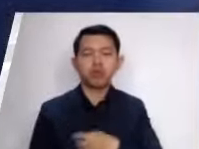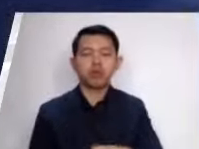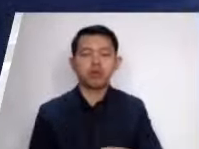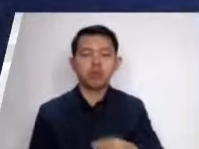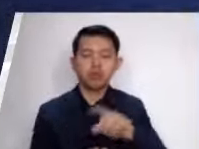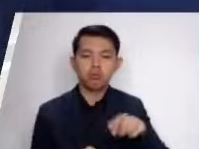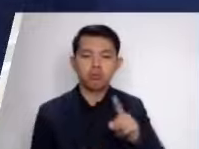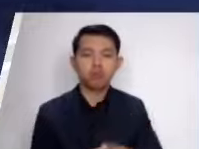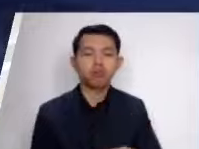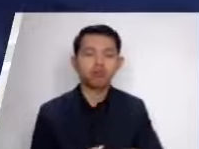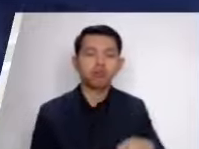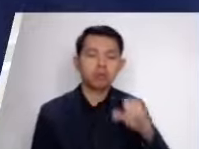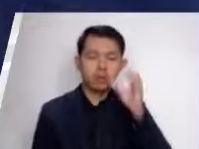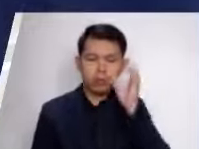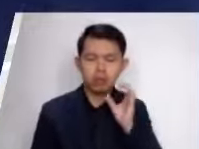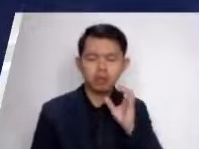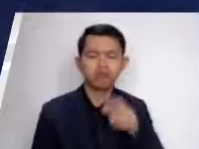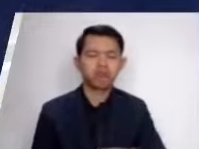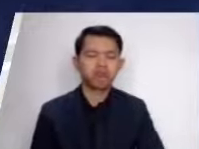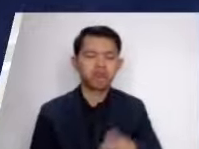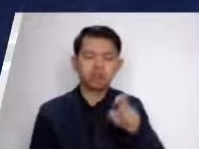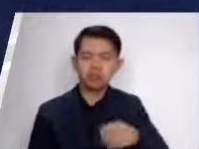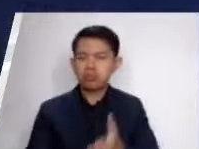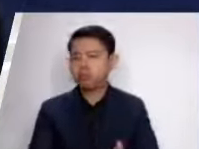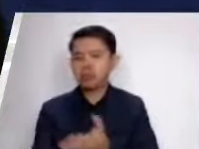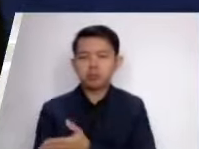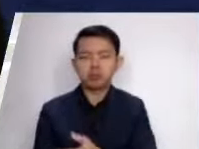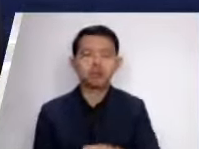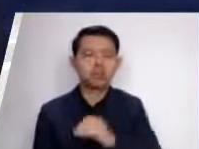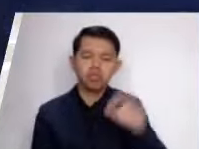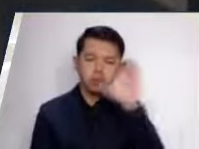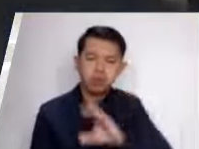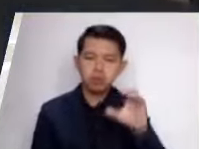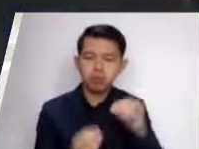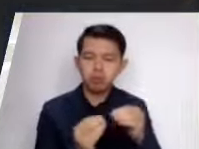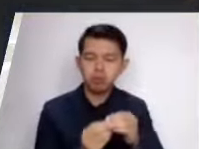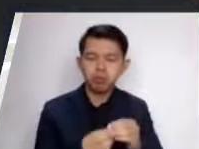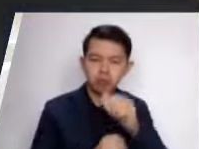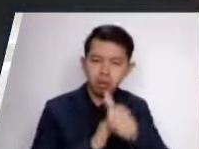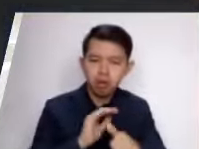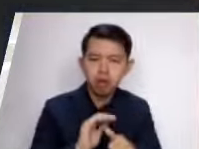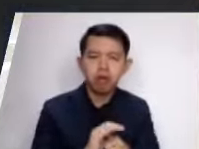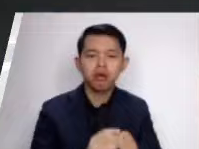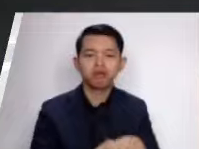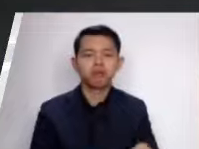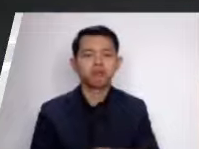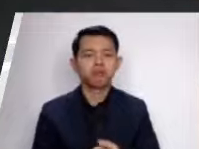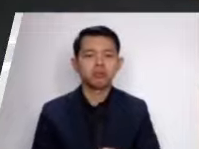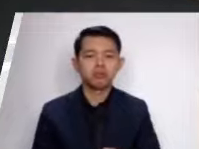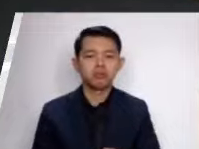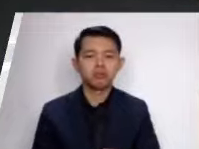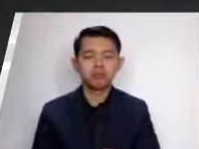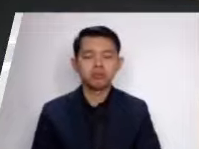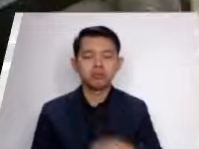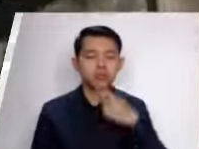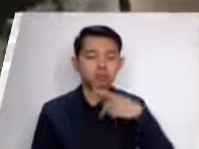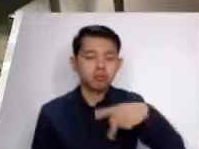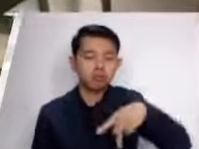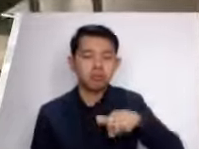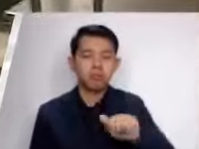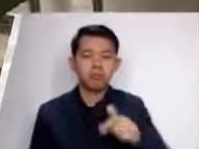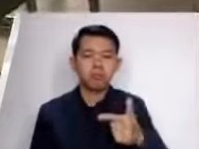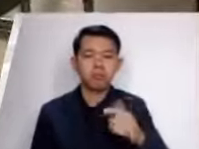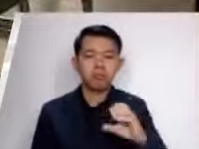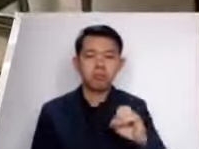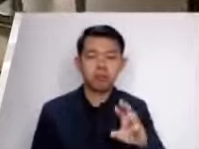na kadalasang nagtatago sa mga highly secured building at compound. Sabi pa ng PAGCOR, nakatutulong sa kita ng gobyerno ang mga